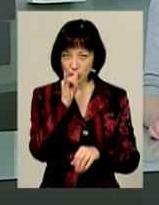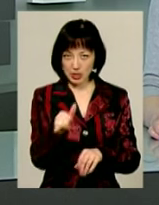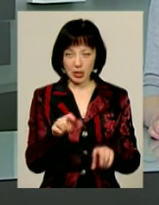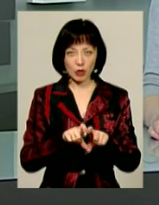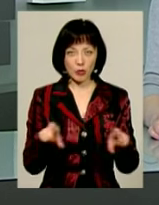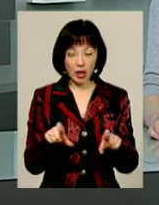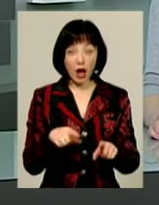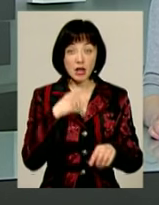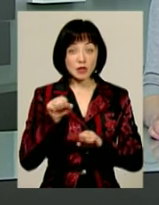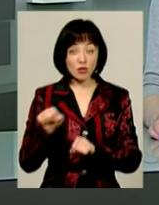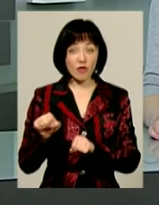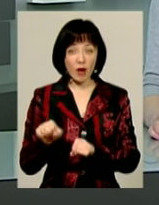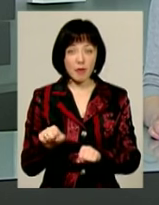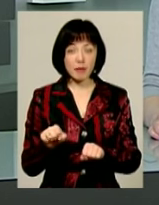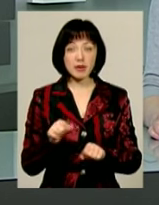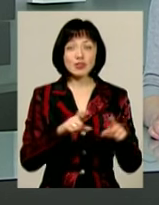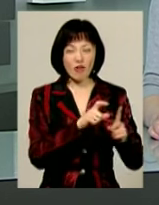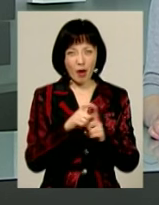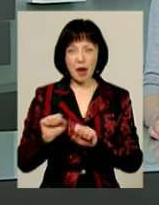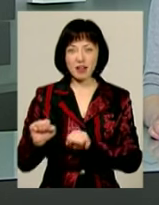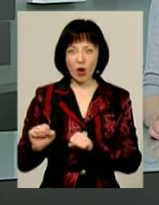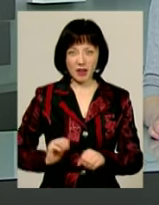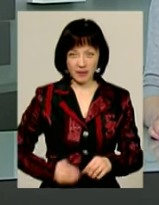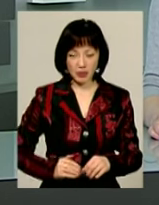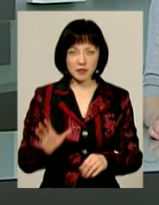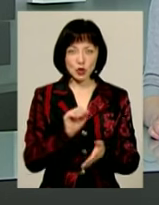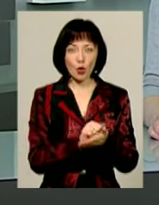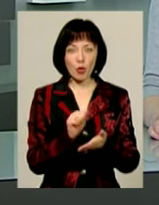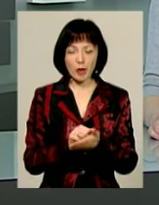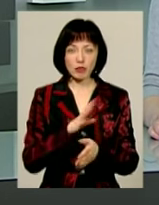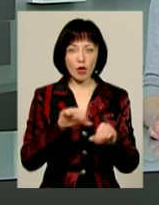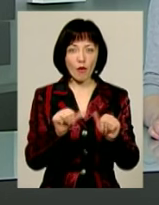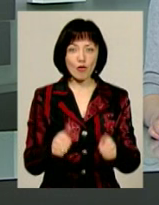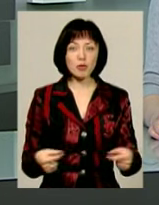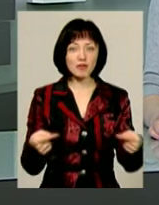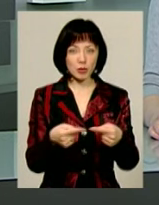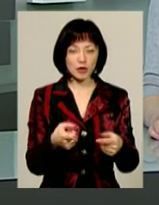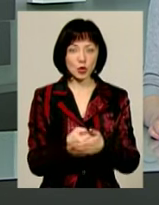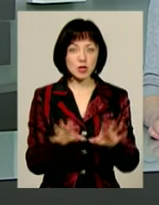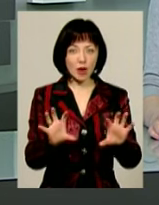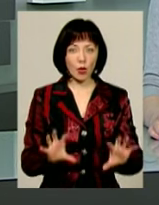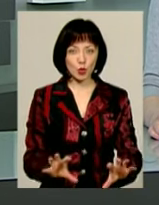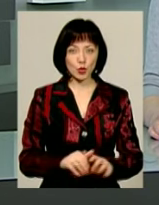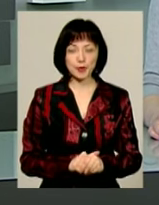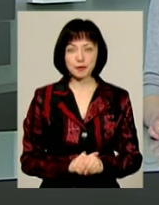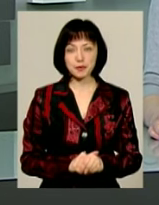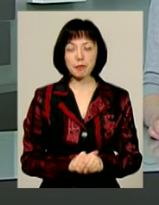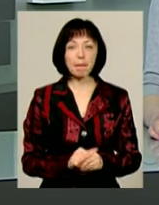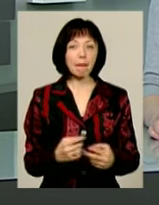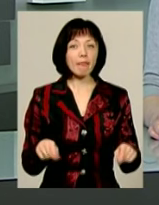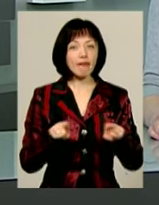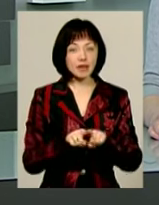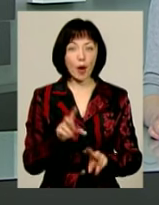За словами адвоката ультрасервісу Валентина Лучковського, усі документи були оформлені відповідно до чинного законодавства.